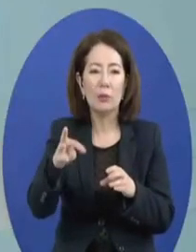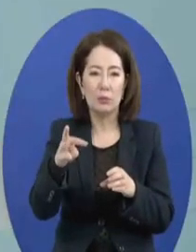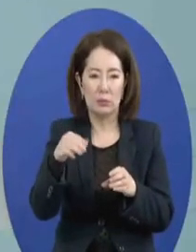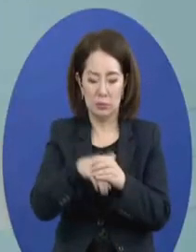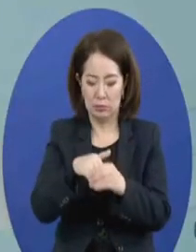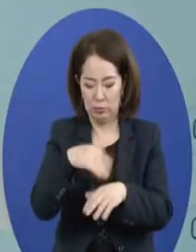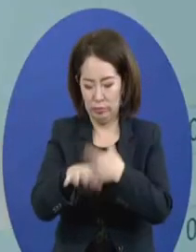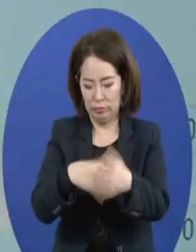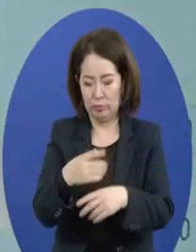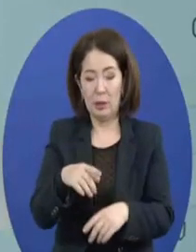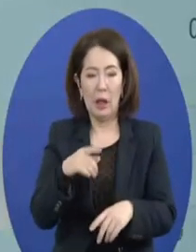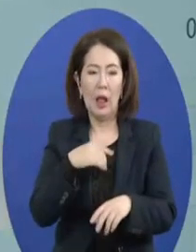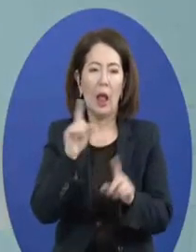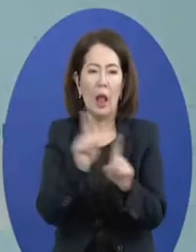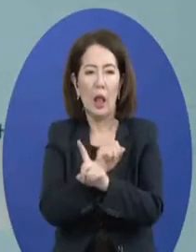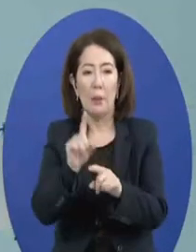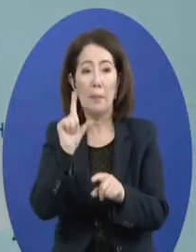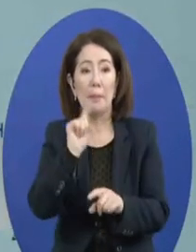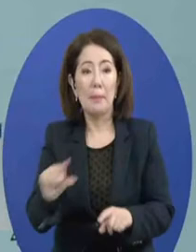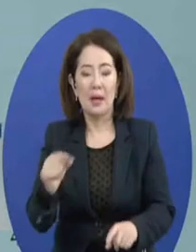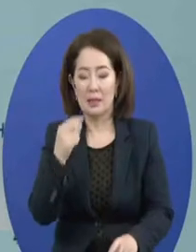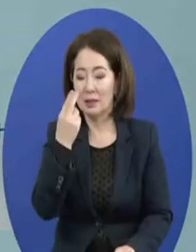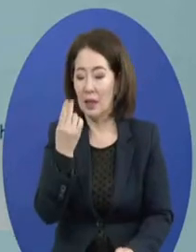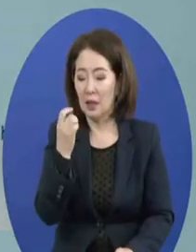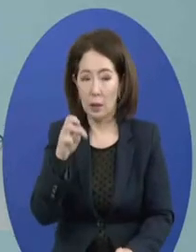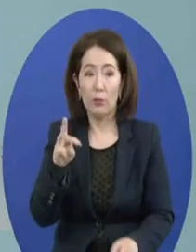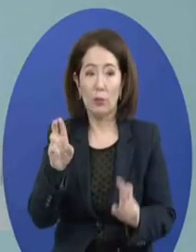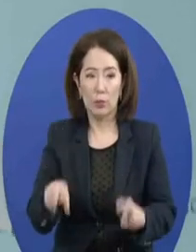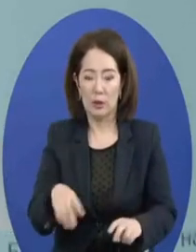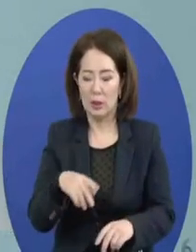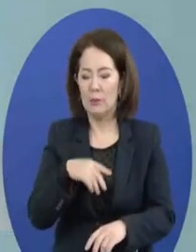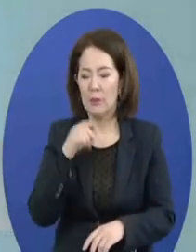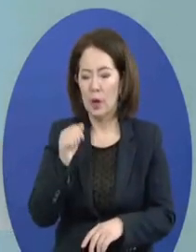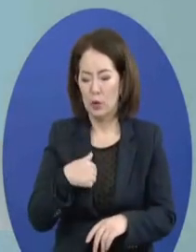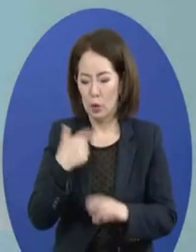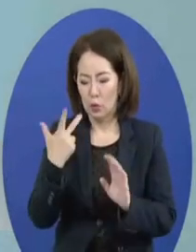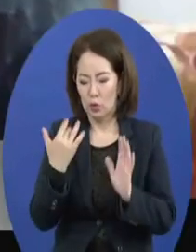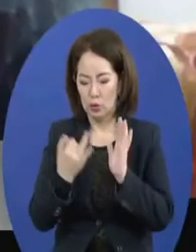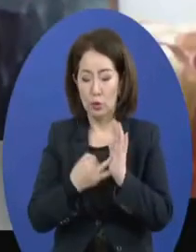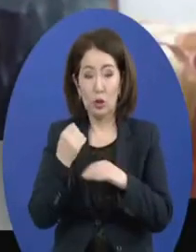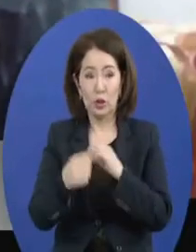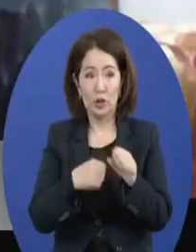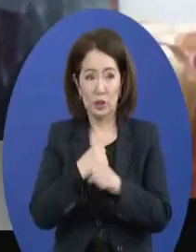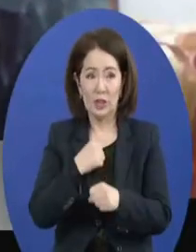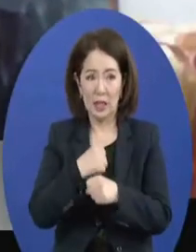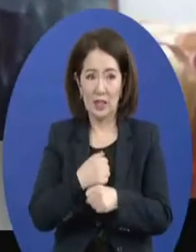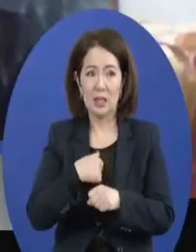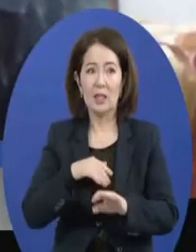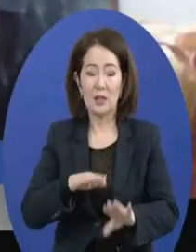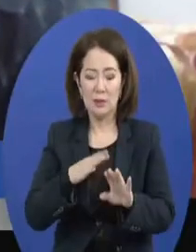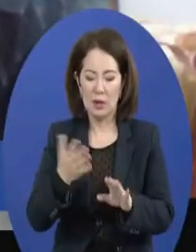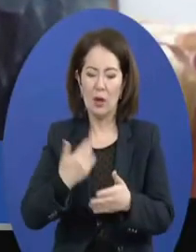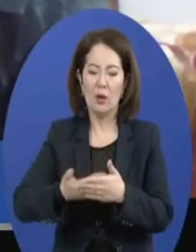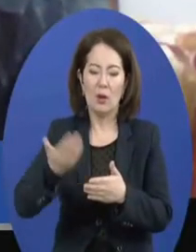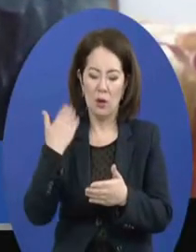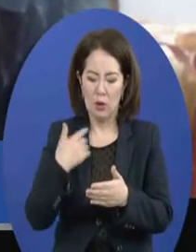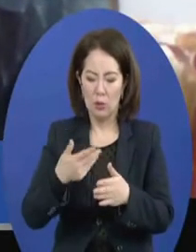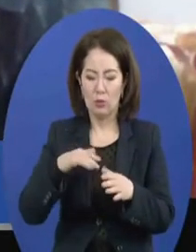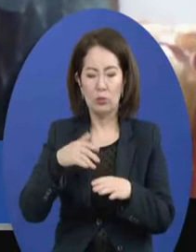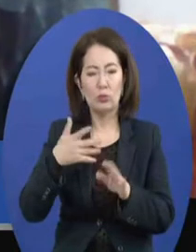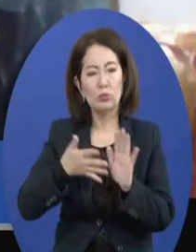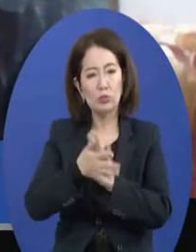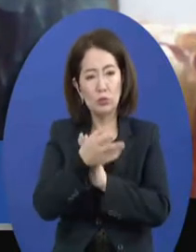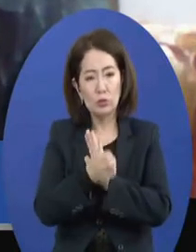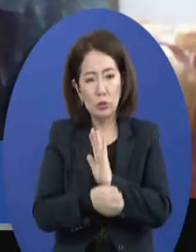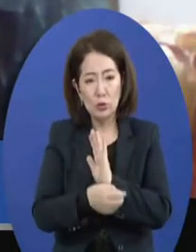Цаг хугацаа, явдал судал багасна гэсэн үг ээ. Нэгтлэн бодох мэрэгчлэр 37 дахь жилдээ ажиллаж байна. Урд нь бид энэхүү одоо төсвийн